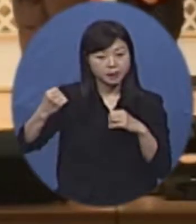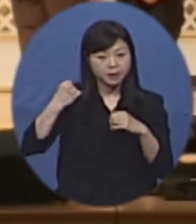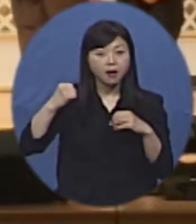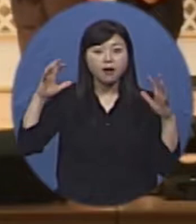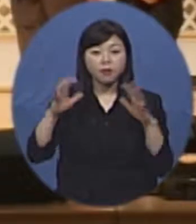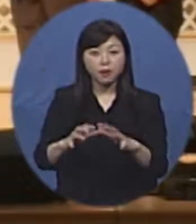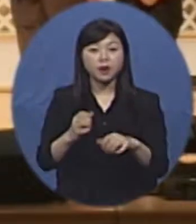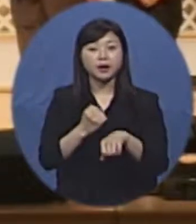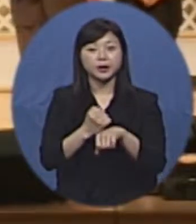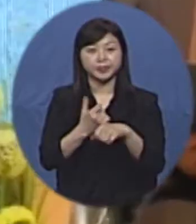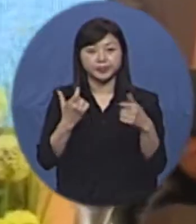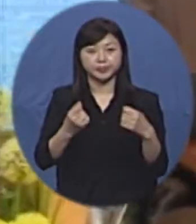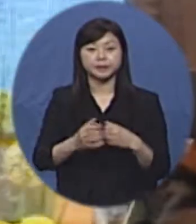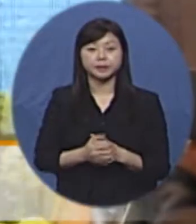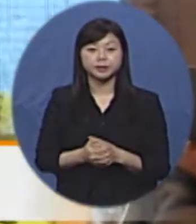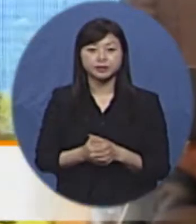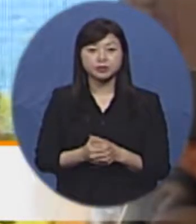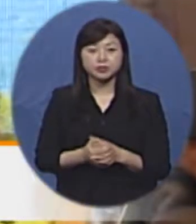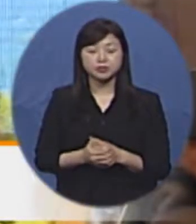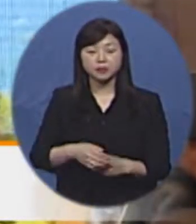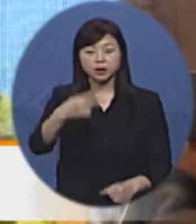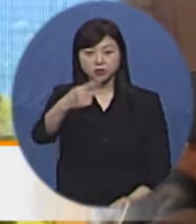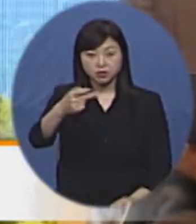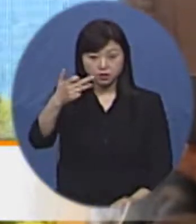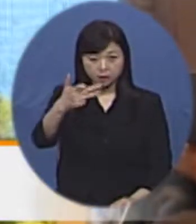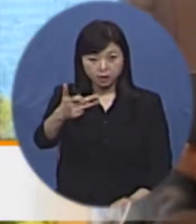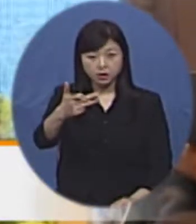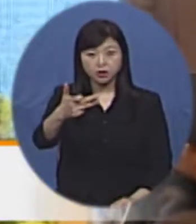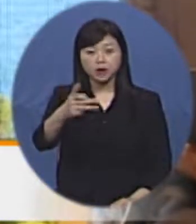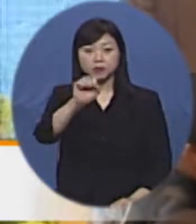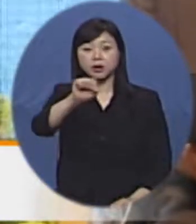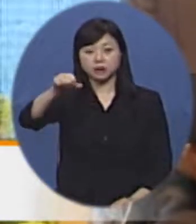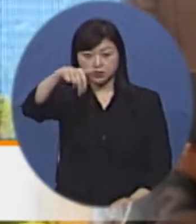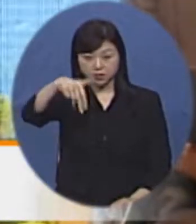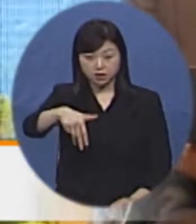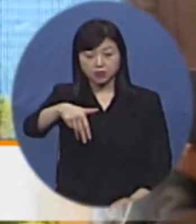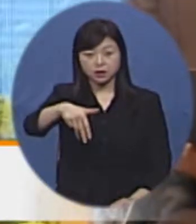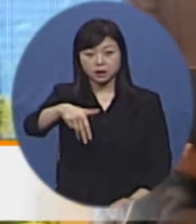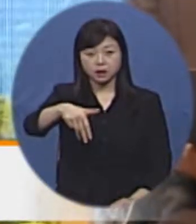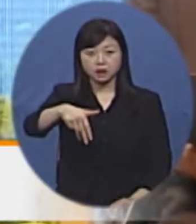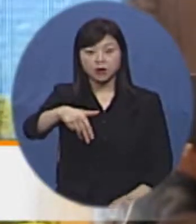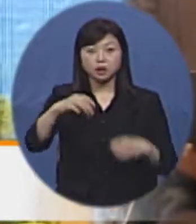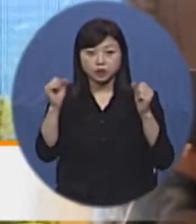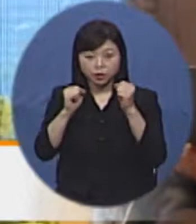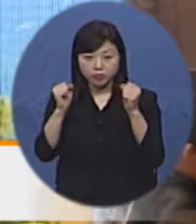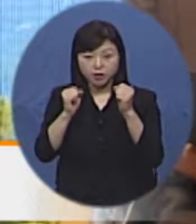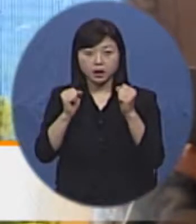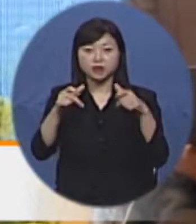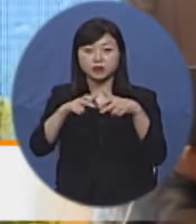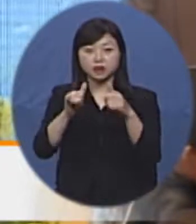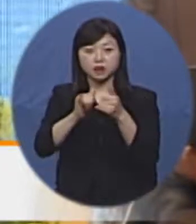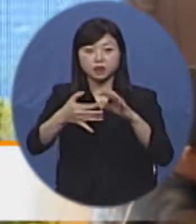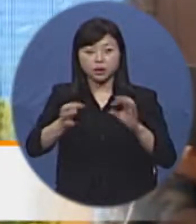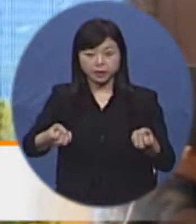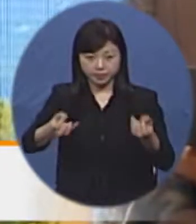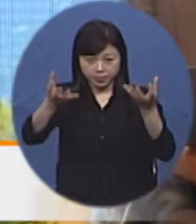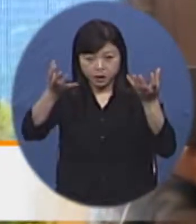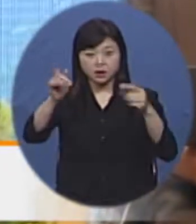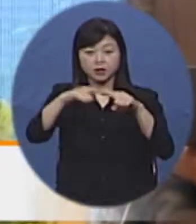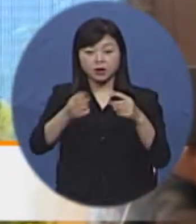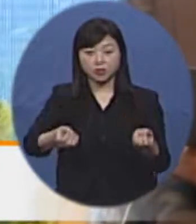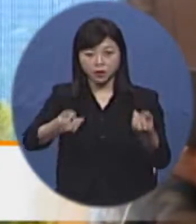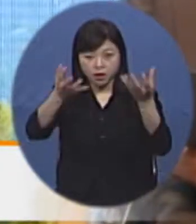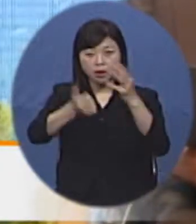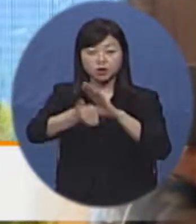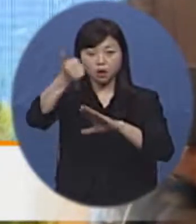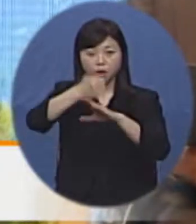눈길을 끌었습니다. 2018 평창 동계 패럴림픽 대회